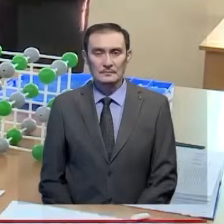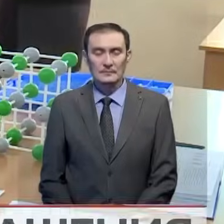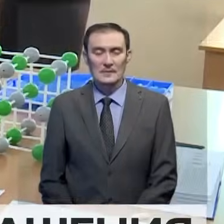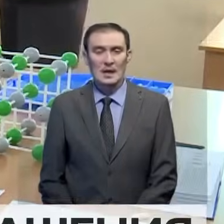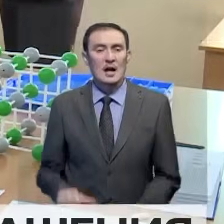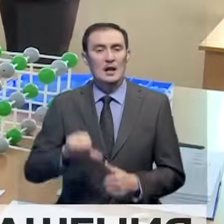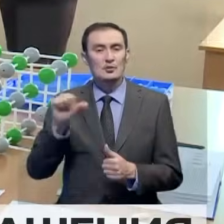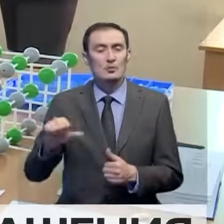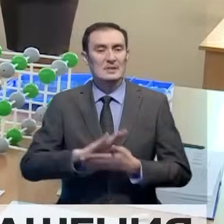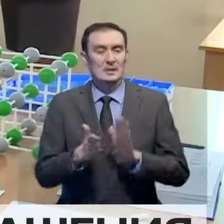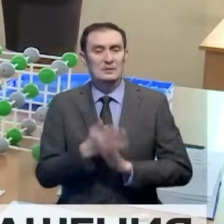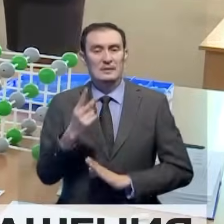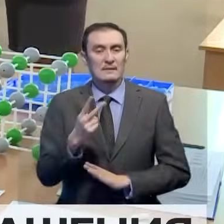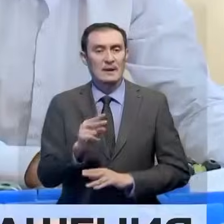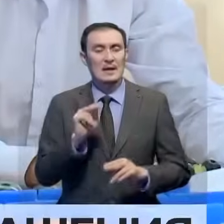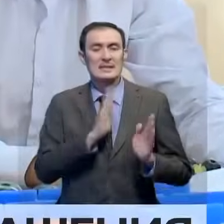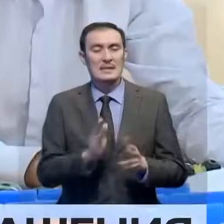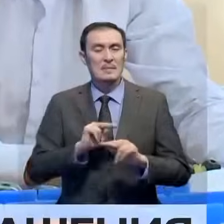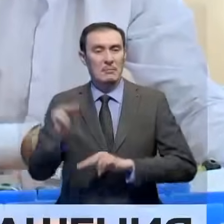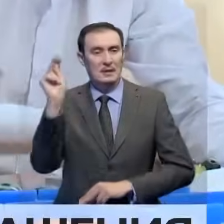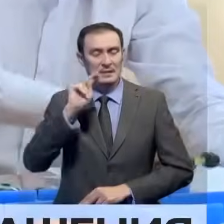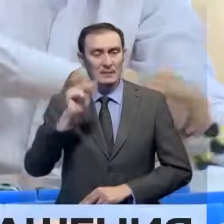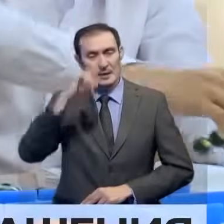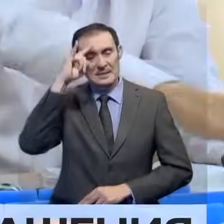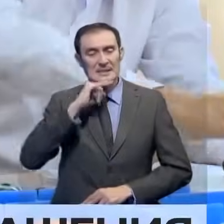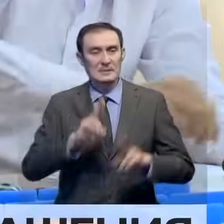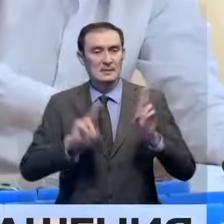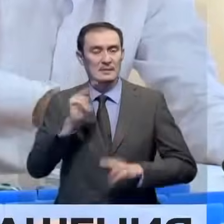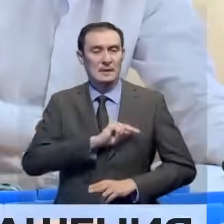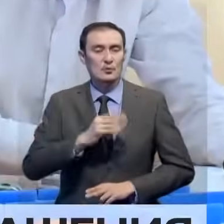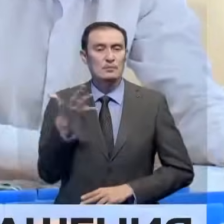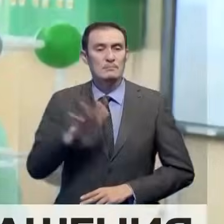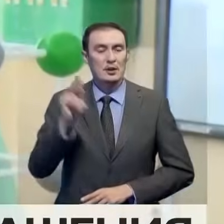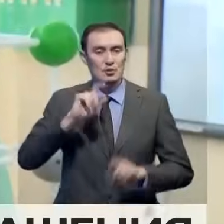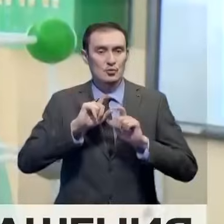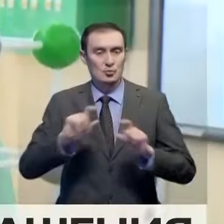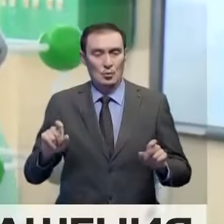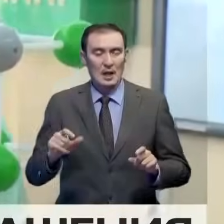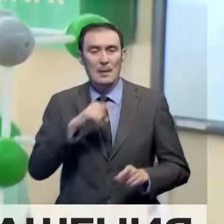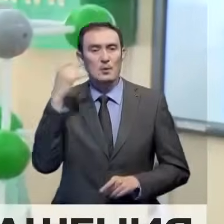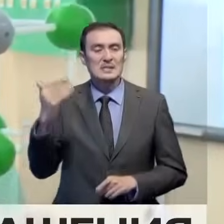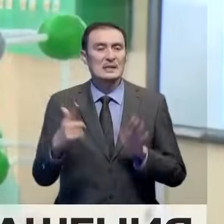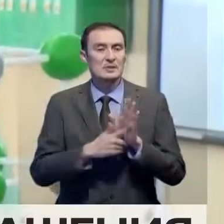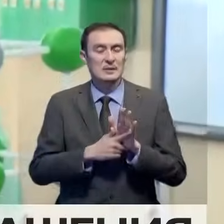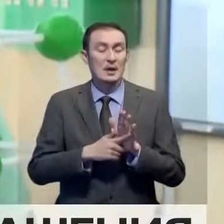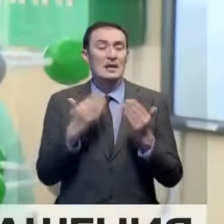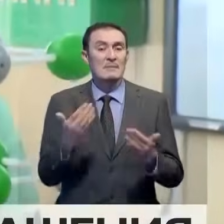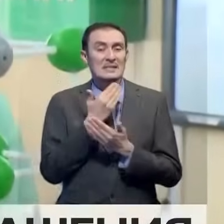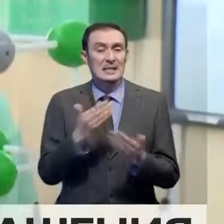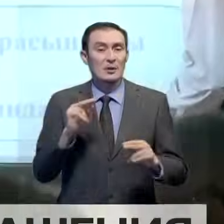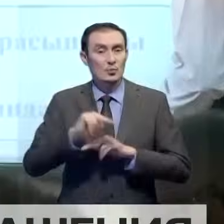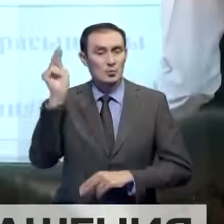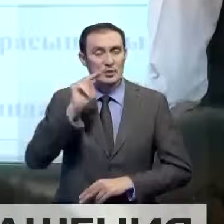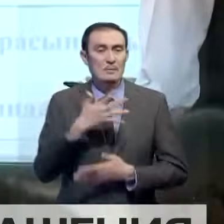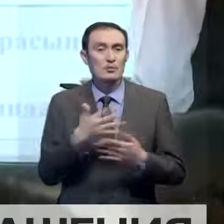Особый статус и две системы образования. По казахстанским стандартам работают 5 школ Байконура, по российским – 7. Последних знания